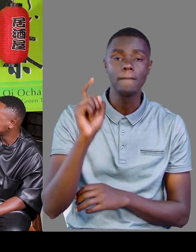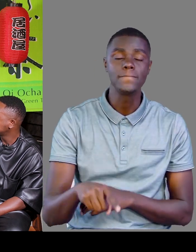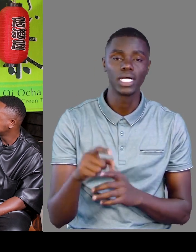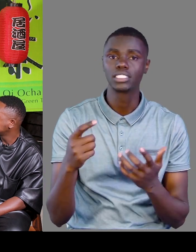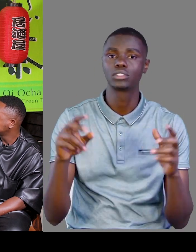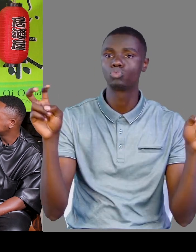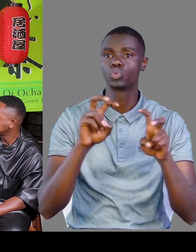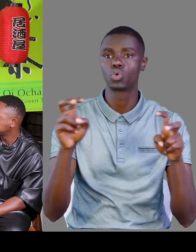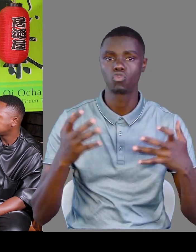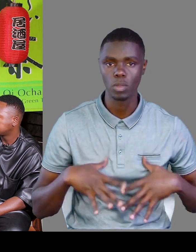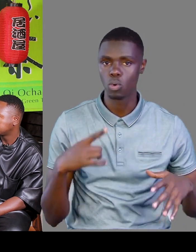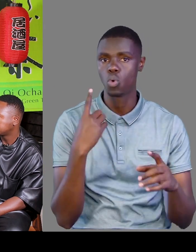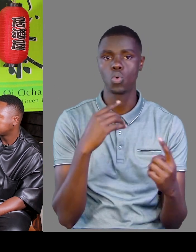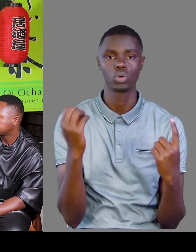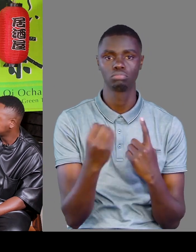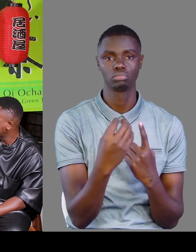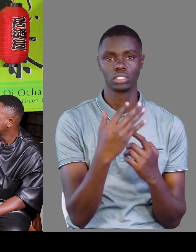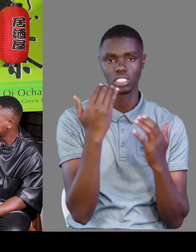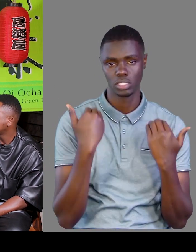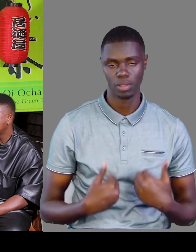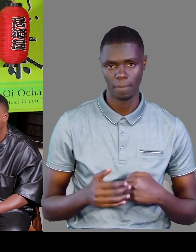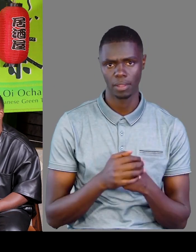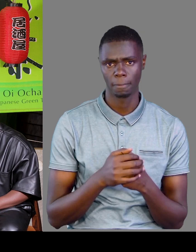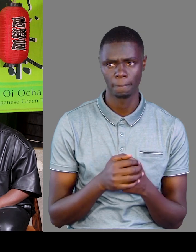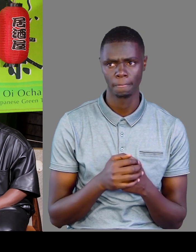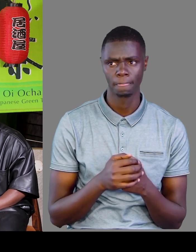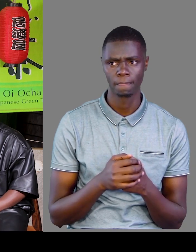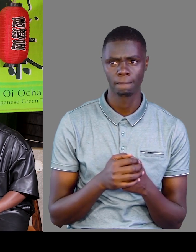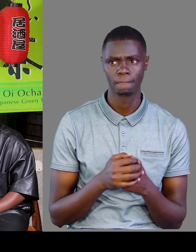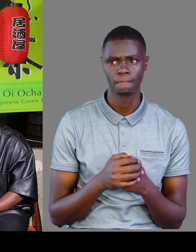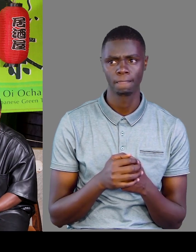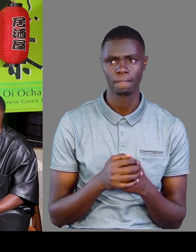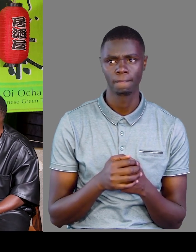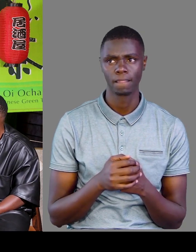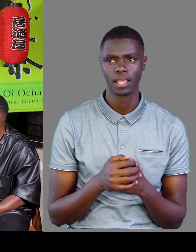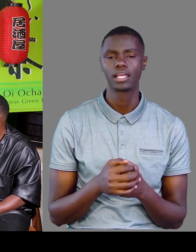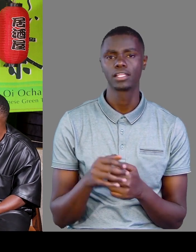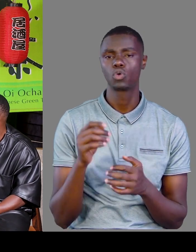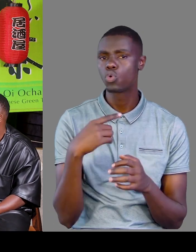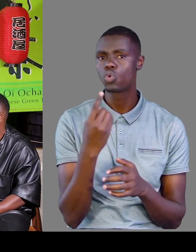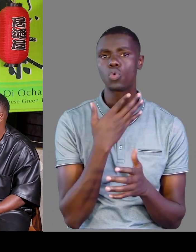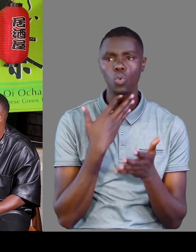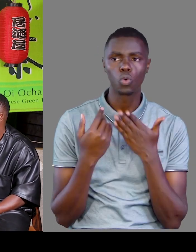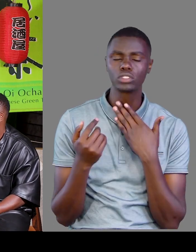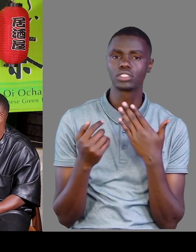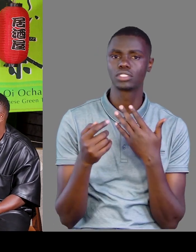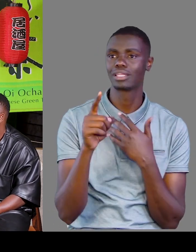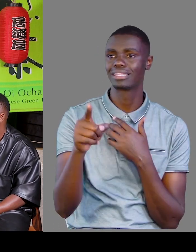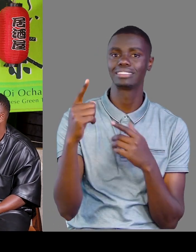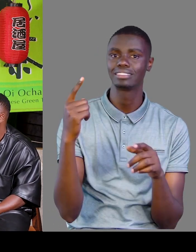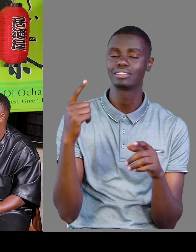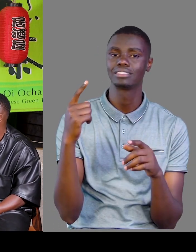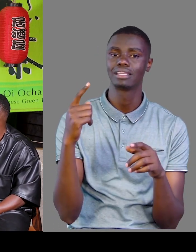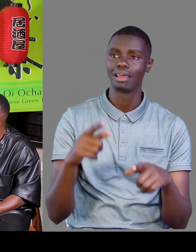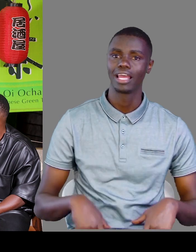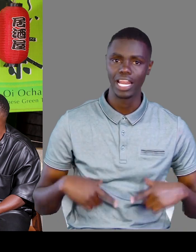lazima utafute watu ambao wana kuinspire. Mtu kikaa naye unaona mazee, no, I want this kind of life. Alright? Sisi